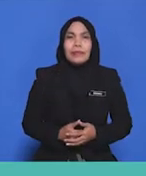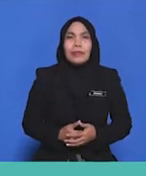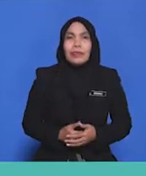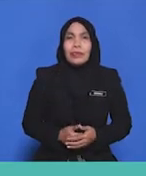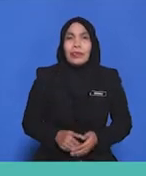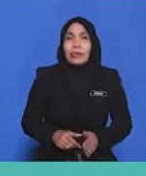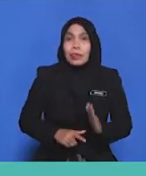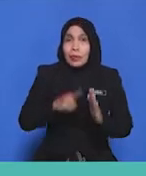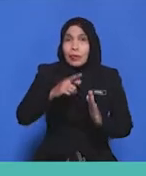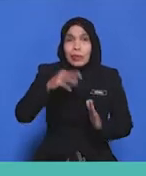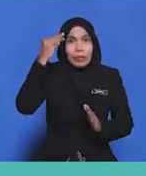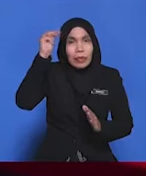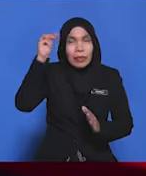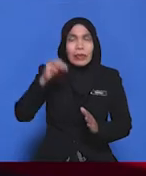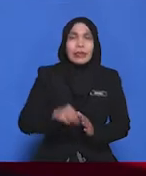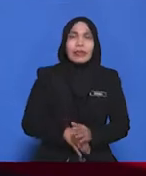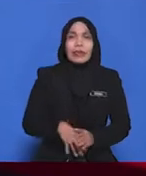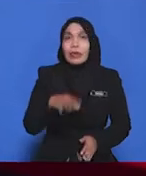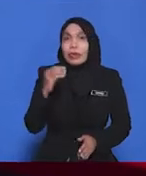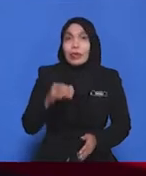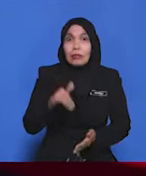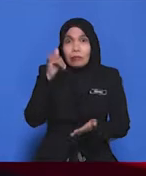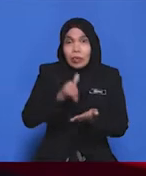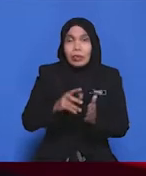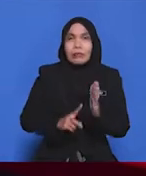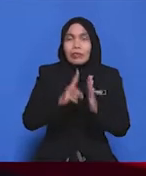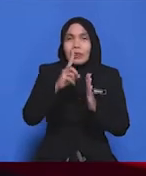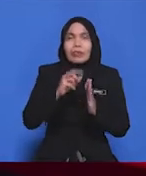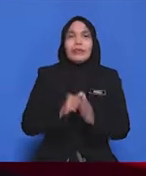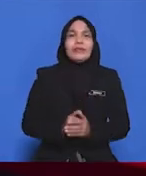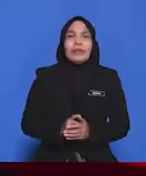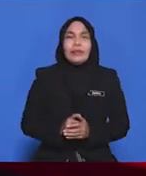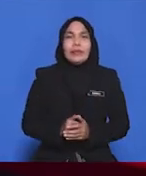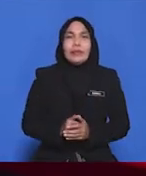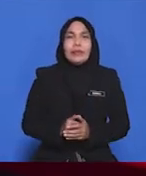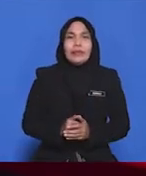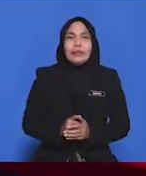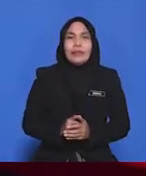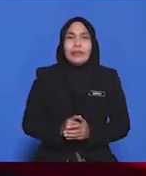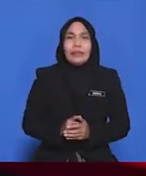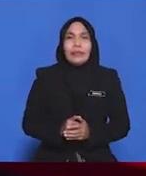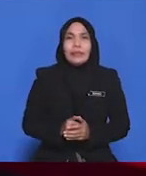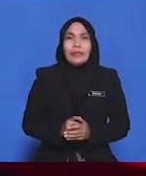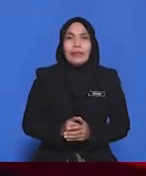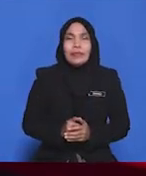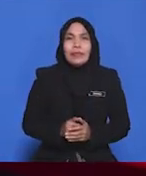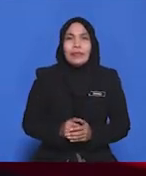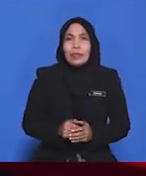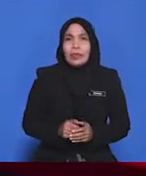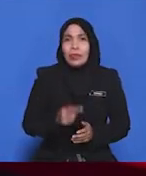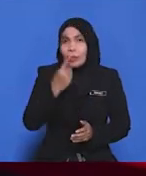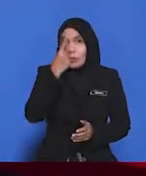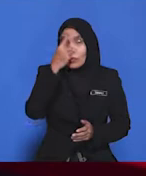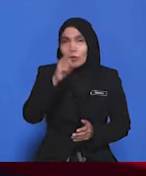dan berkeyakinan tinggi. Individu mempelajari ilmu pertahanan diri menerusi sukan berkenaan bertujuan